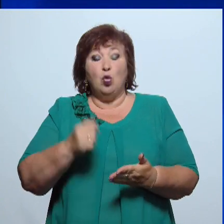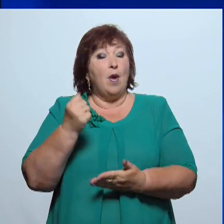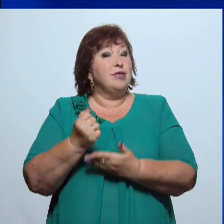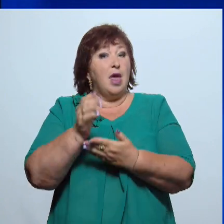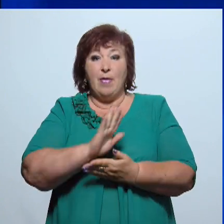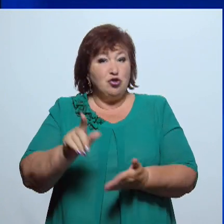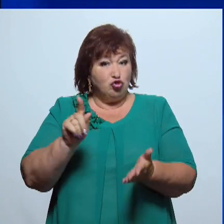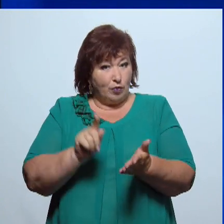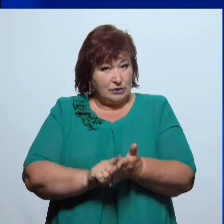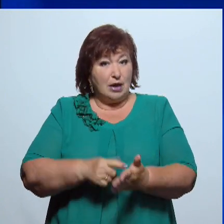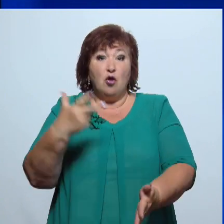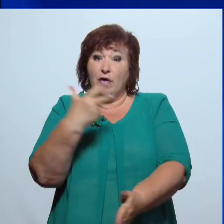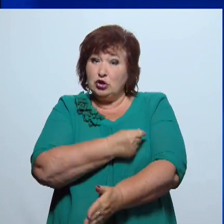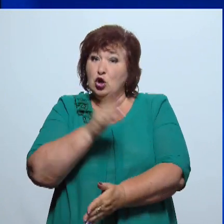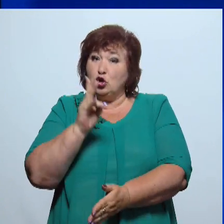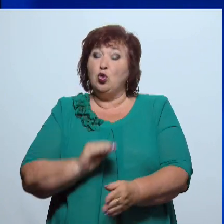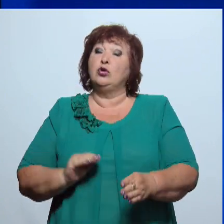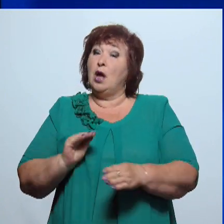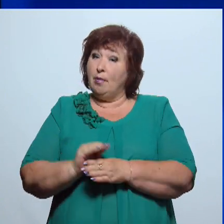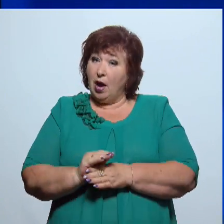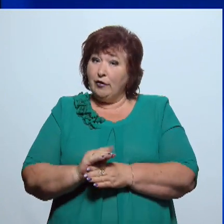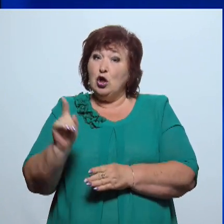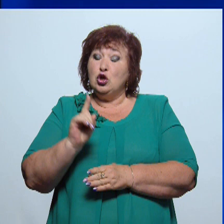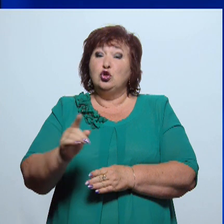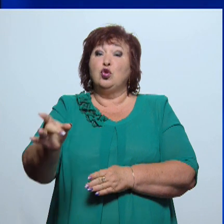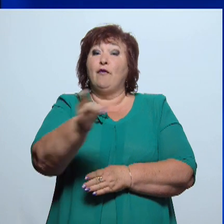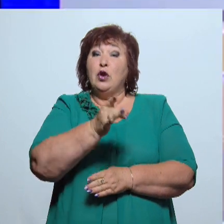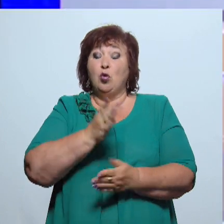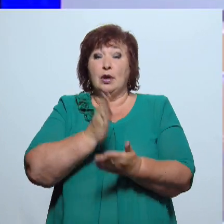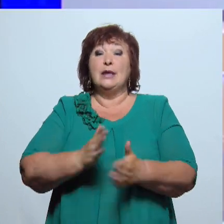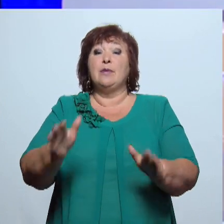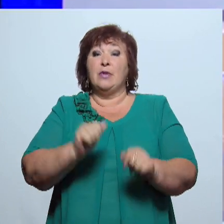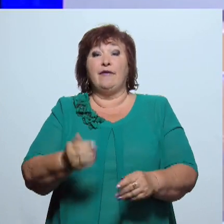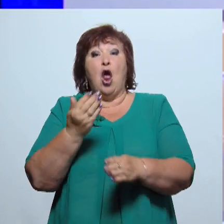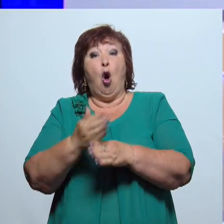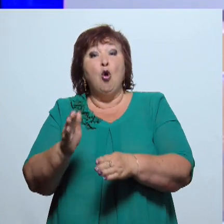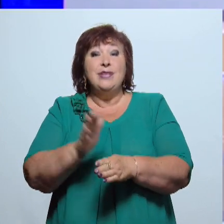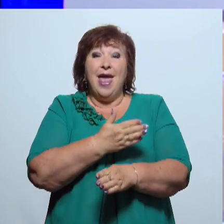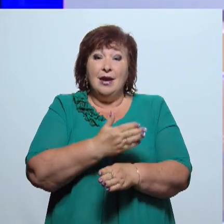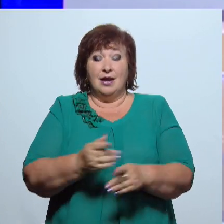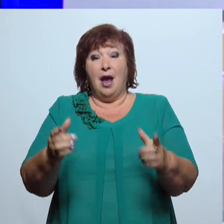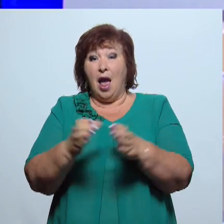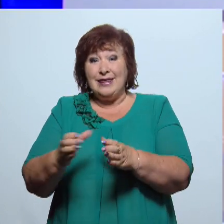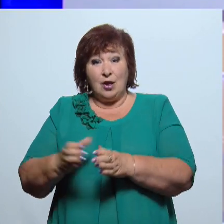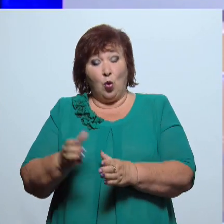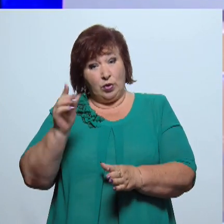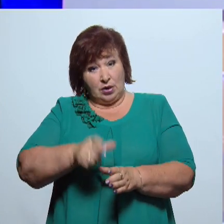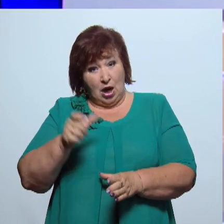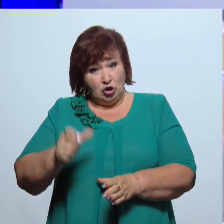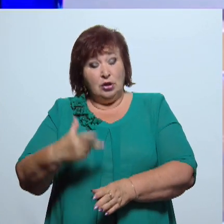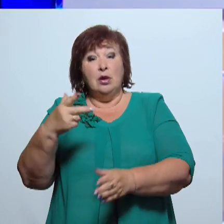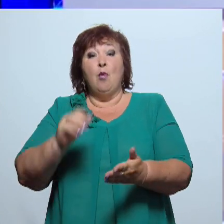поддерживает обязательную вакцинацию, но добавил, что у регионов есть право для отдельных категорий граждан по рекомендации медиков